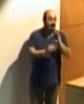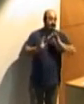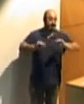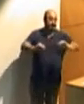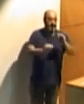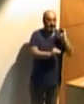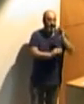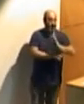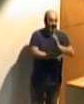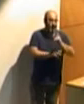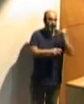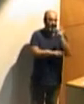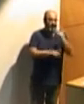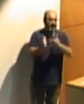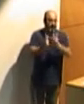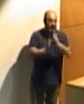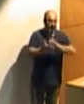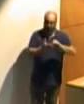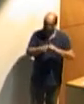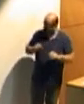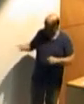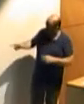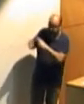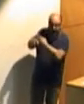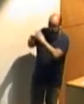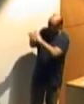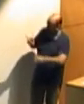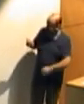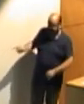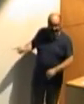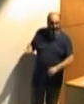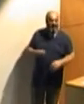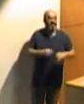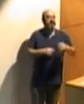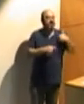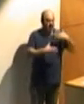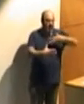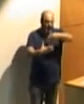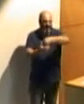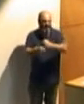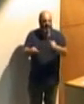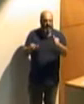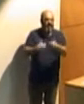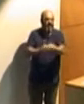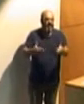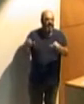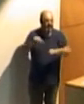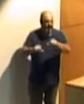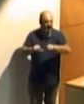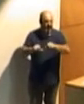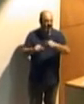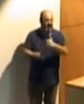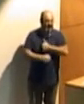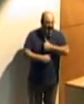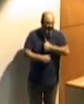et je travaille également dans un laboratoire en consortium public privé toulouse white bayod technologie